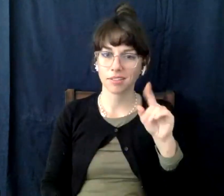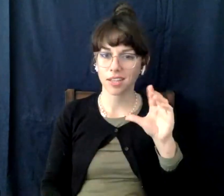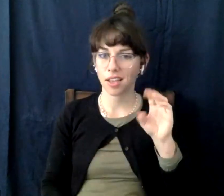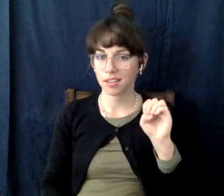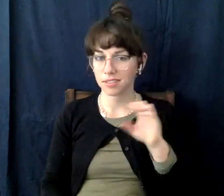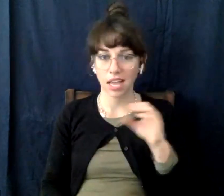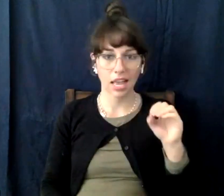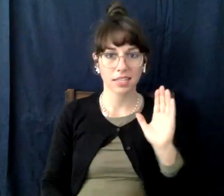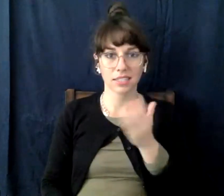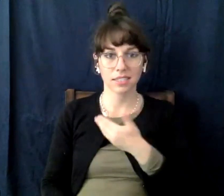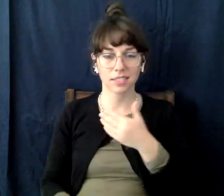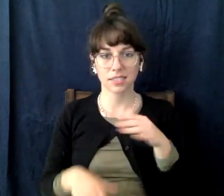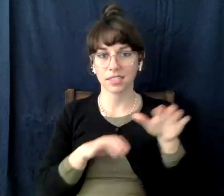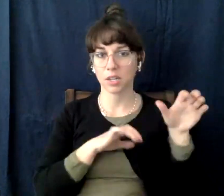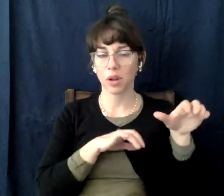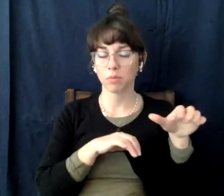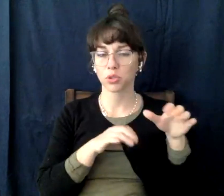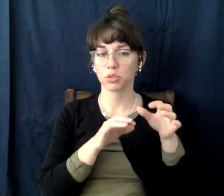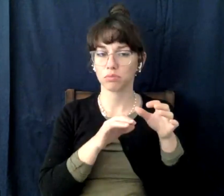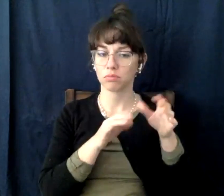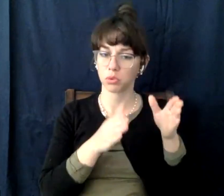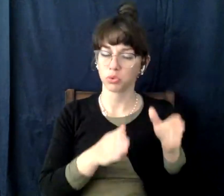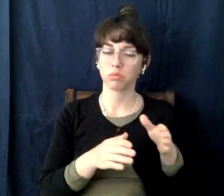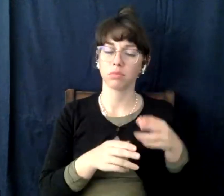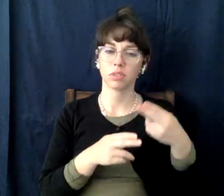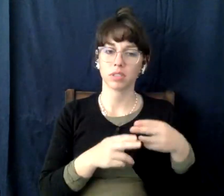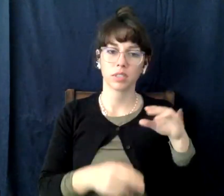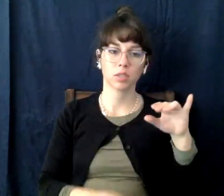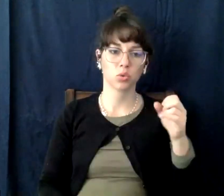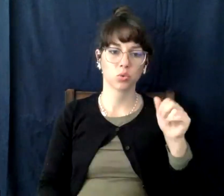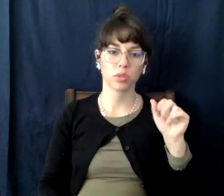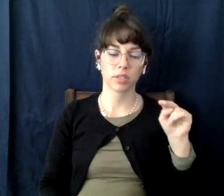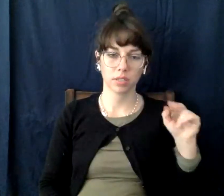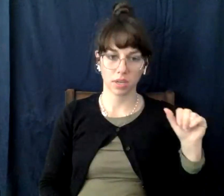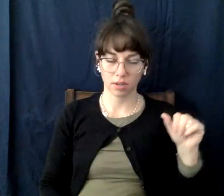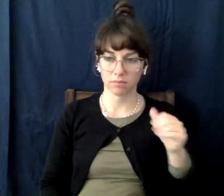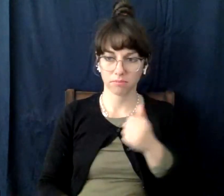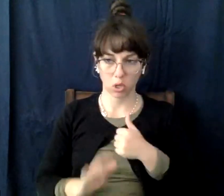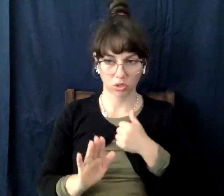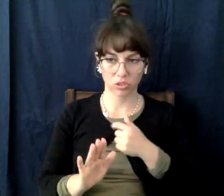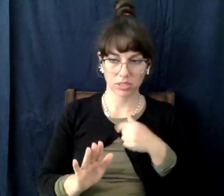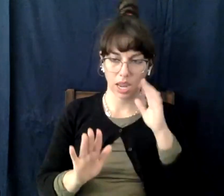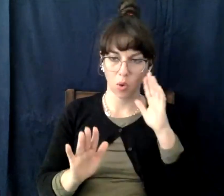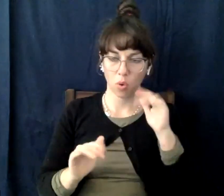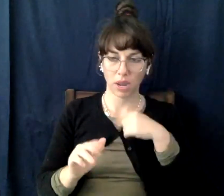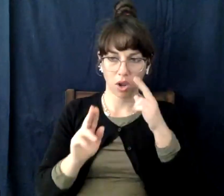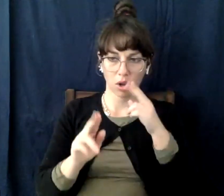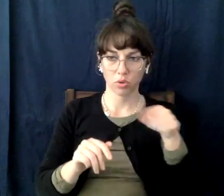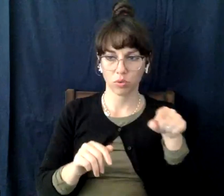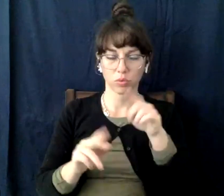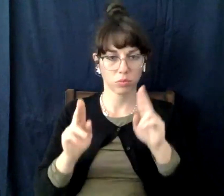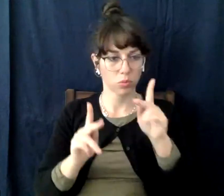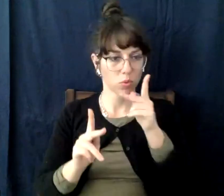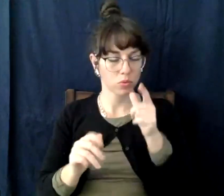Jonah. Sorry, Joanna. My apologies. You know, it's really important that we honor the people who support us. So,